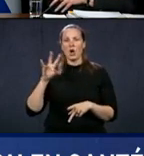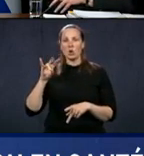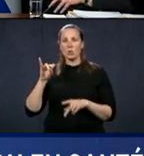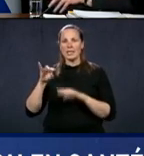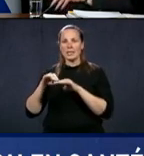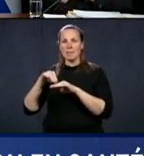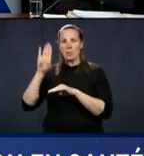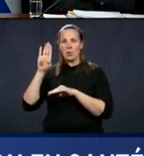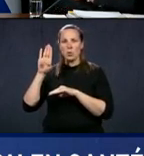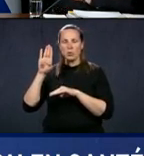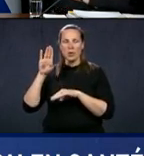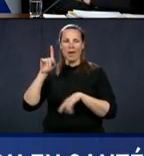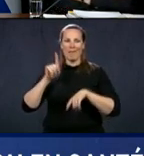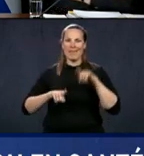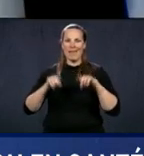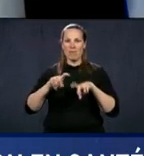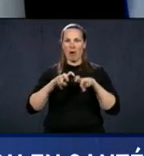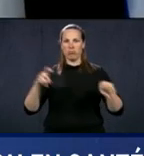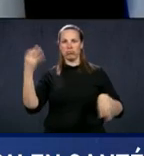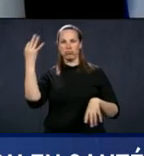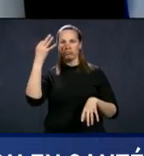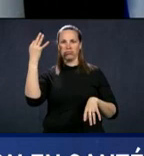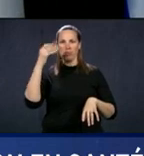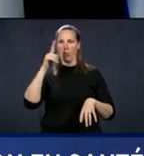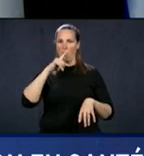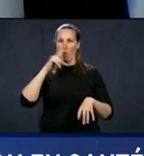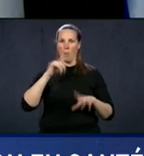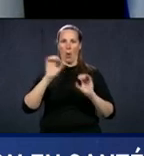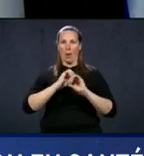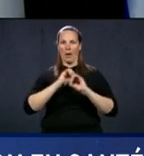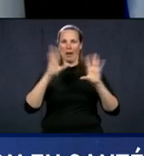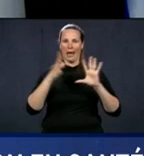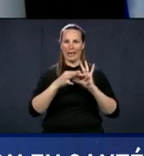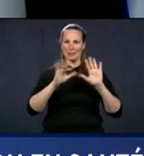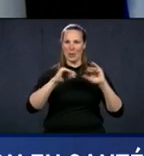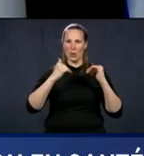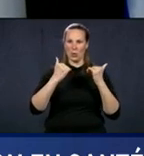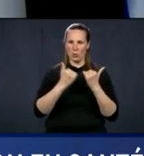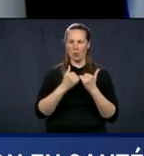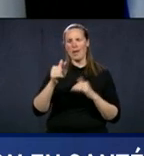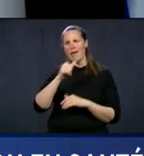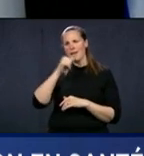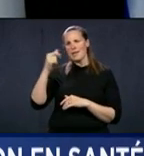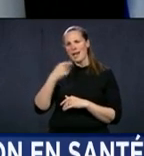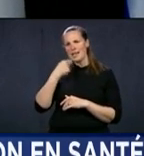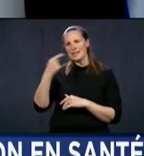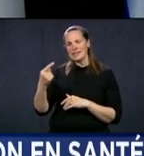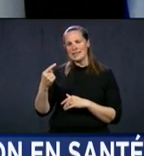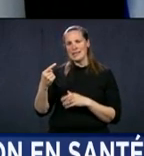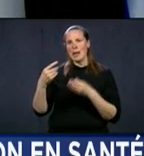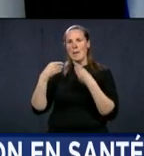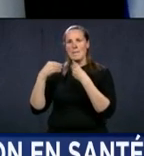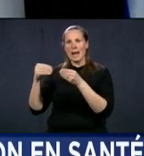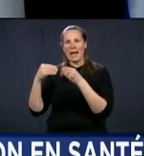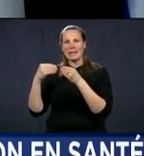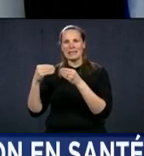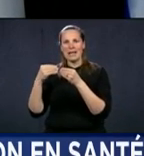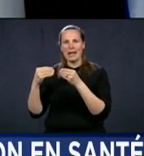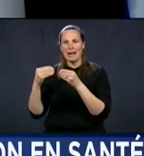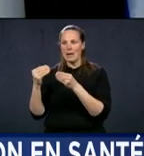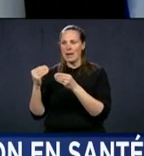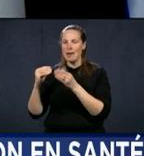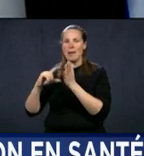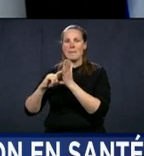presse, on peut ne pas être aussi explicite ou il peut y avoir des interprétations. J'avais dit hier que les commerces allaient réserver des périodes pour les